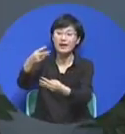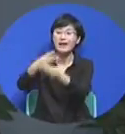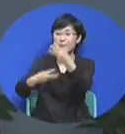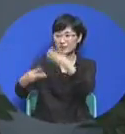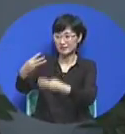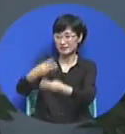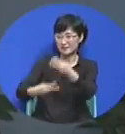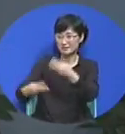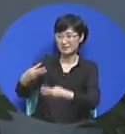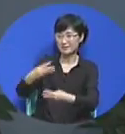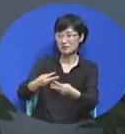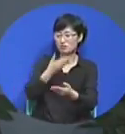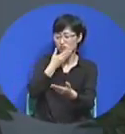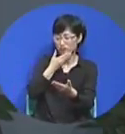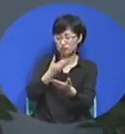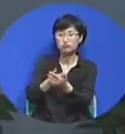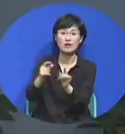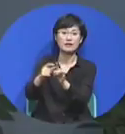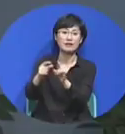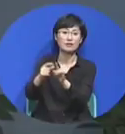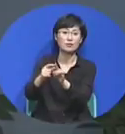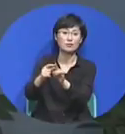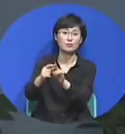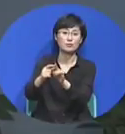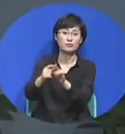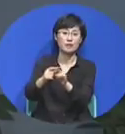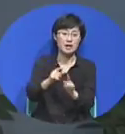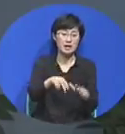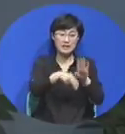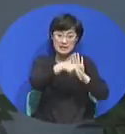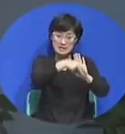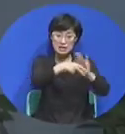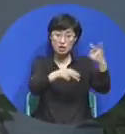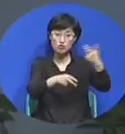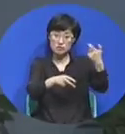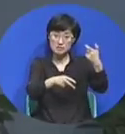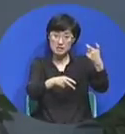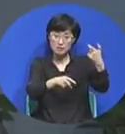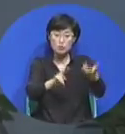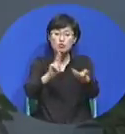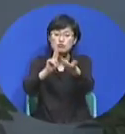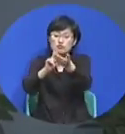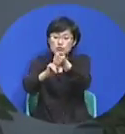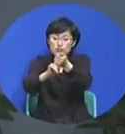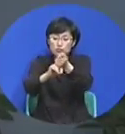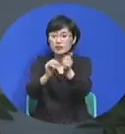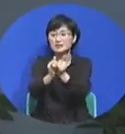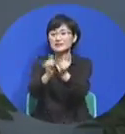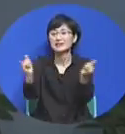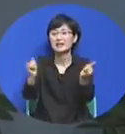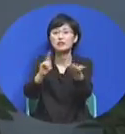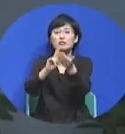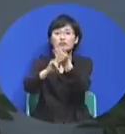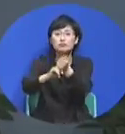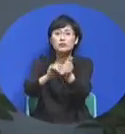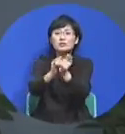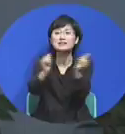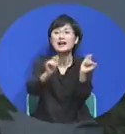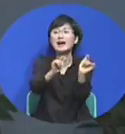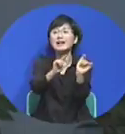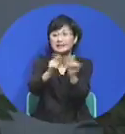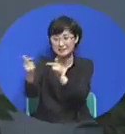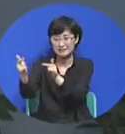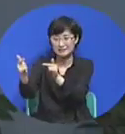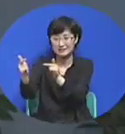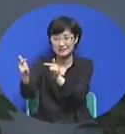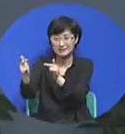which is those remained or the remnant. 이사야 60장에 보면 숨겨진 자들. And Isaiah 60 records about those who are